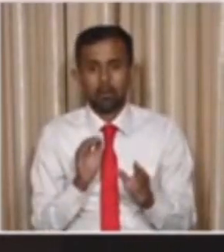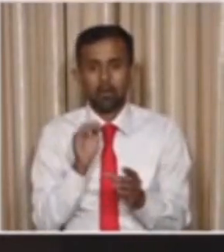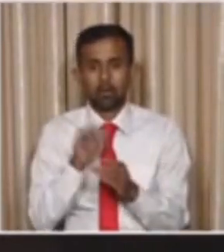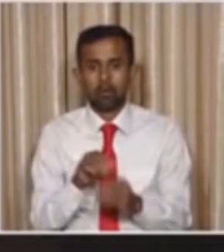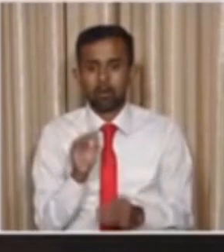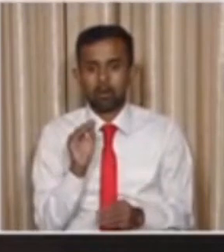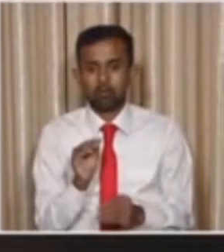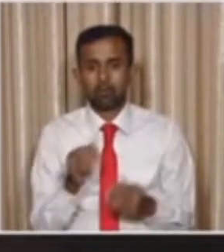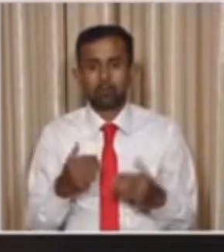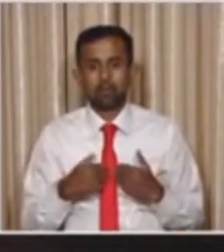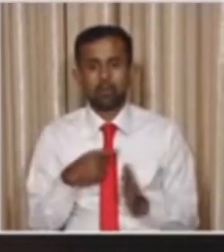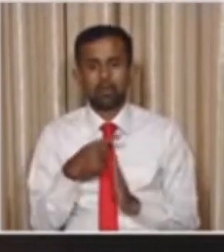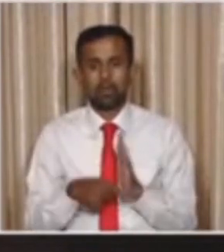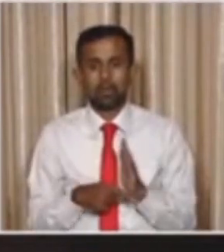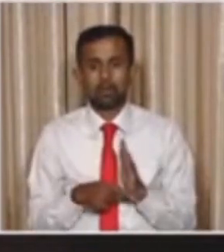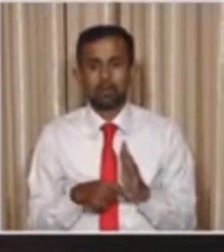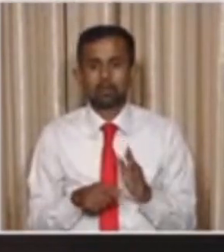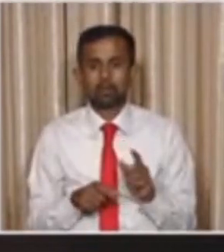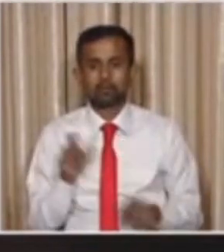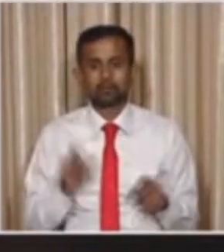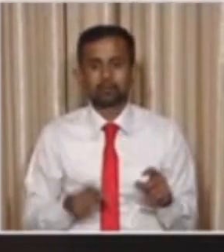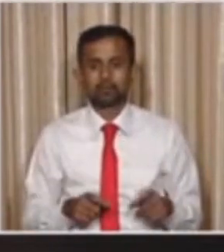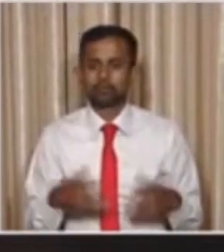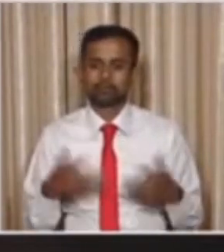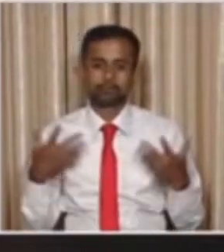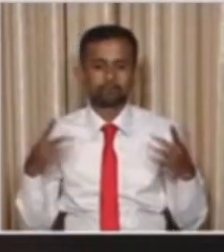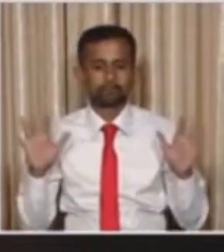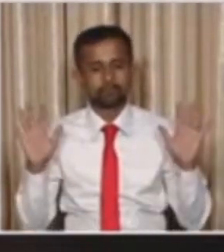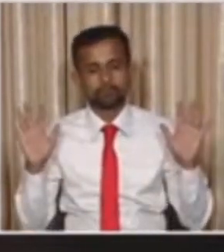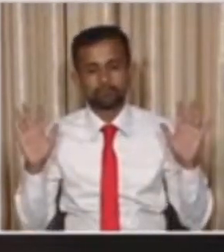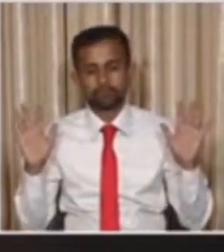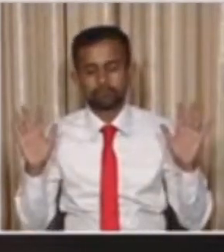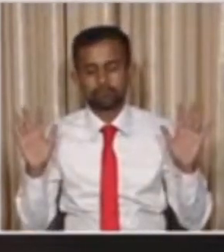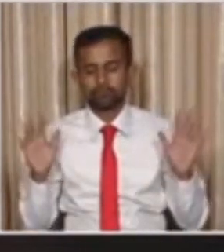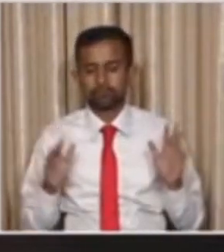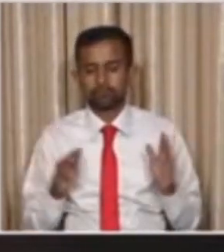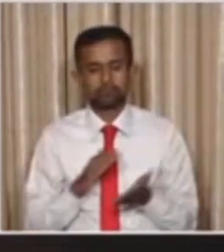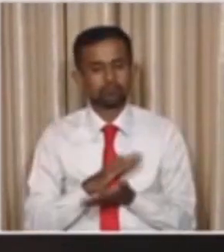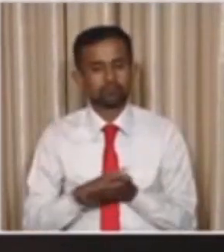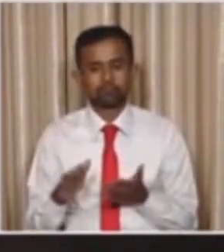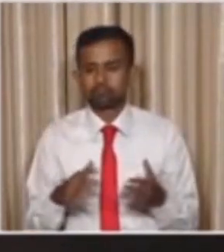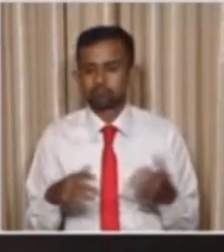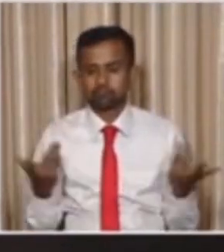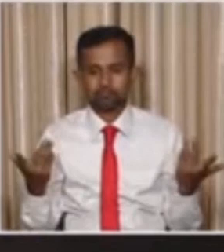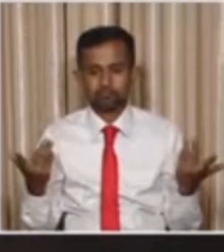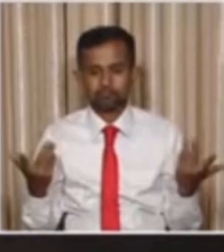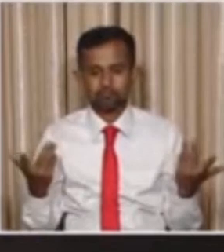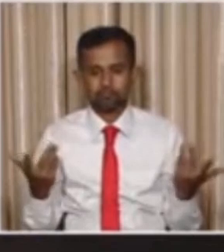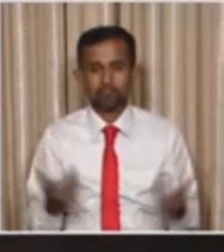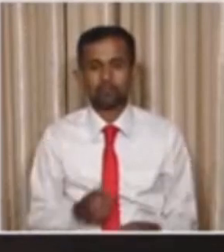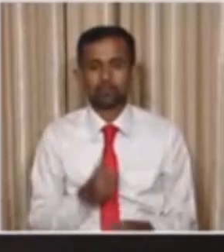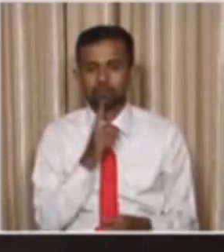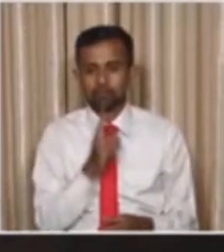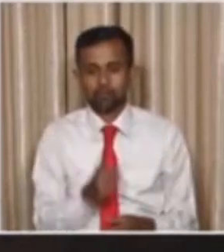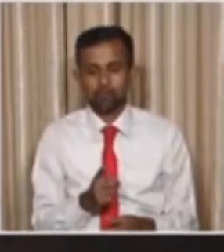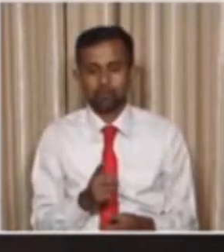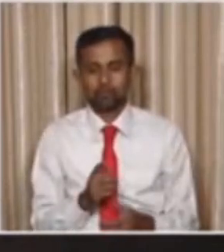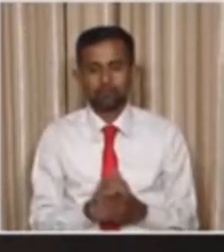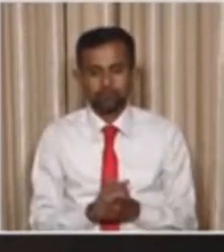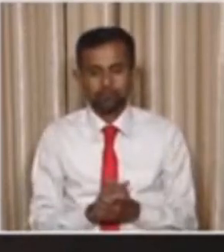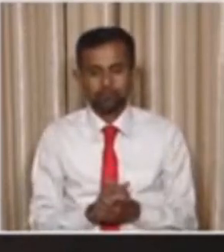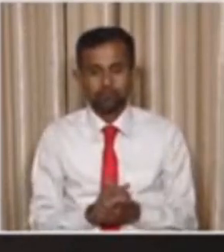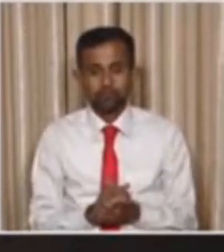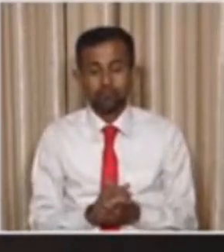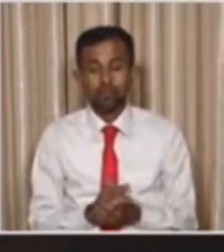නම් අපේ රටේ මිනිසුන්ට අපසරණයි අපේ රටේ මිනිසුන්ට කිසිම පිහිටක් නැහැ කියලා ඒක තමයි සභාවතුමනි කියන්න වෙන්නේ මොකද